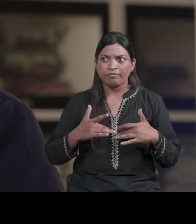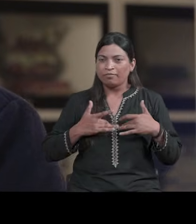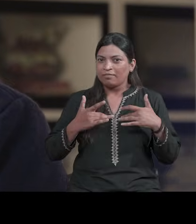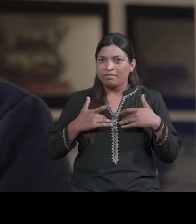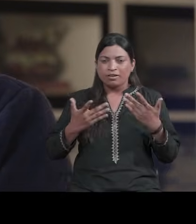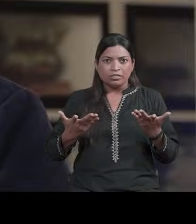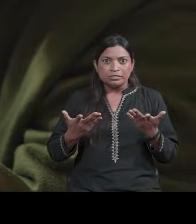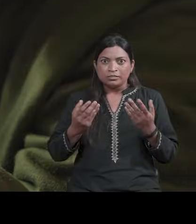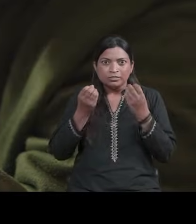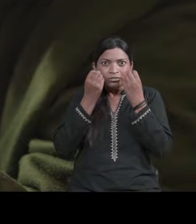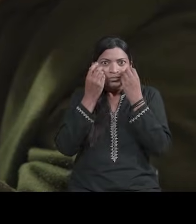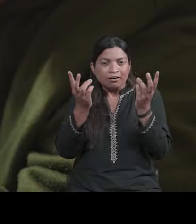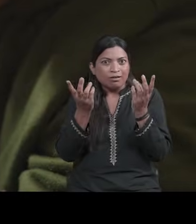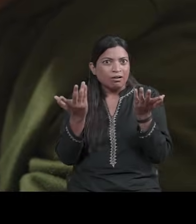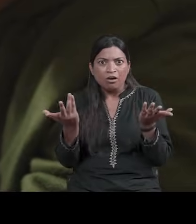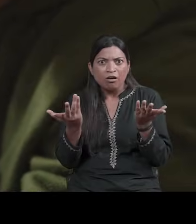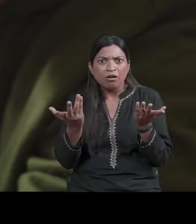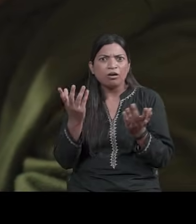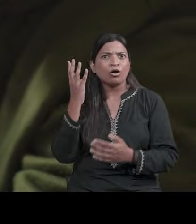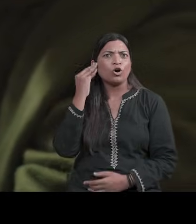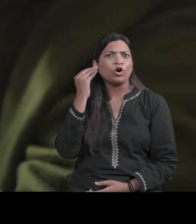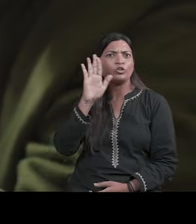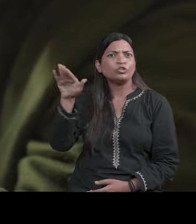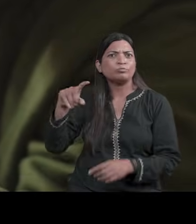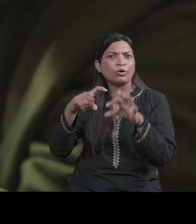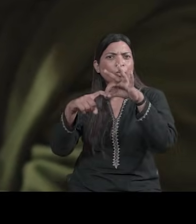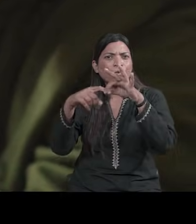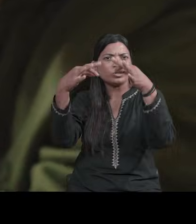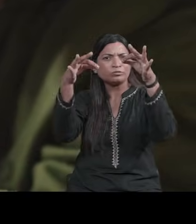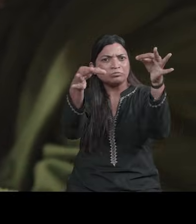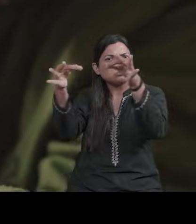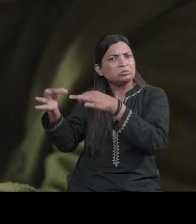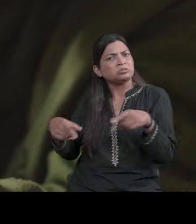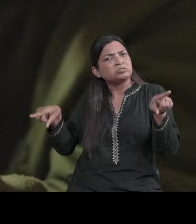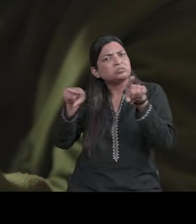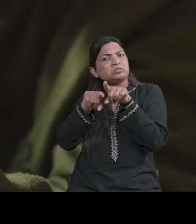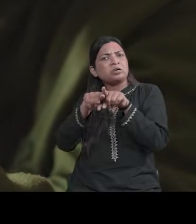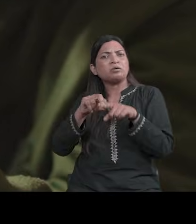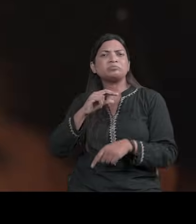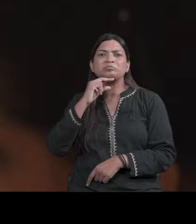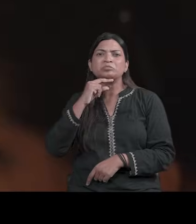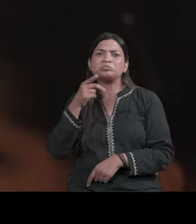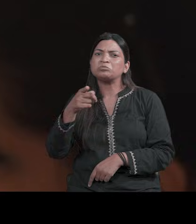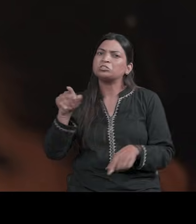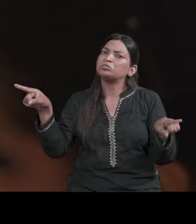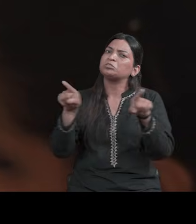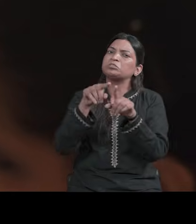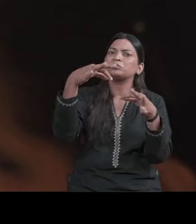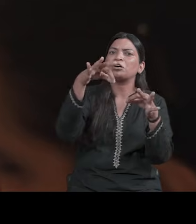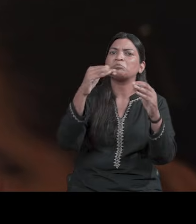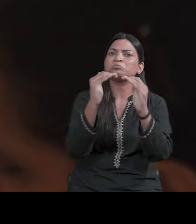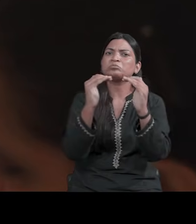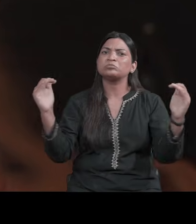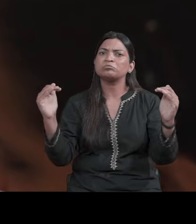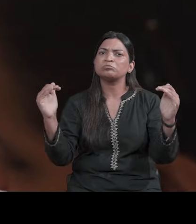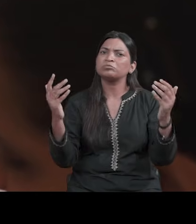क्वेश्चन पेपर, वो वही पेपर आता है जो नॉर्मल बच्चों को आ रहा है। और उसने इस साल जो सब्जेक्ट लिए वो पॉलिटिकल साइंस है, ज्योग्राफी है। तो ये